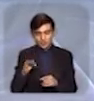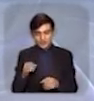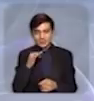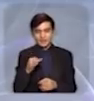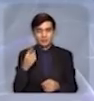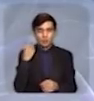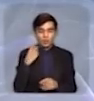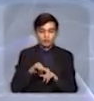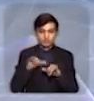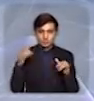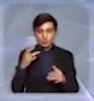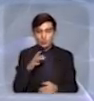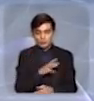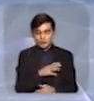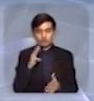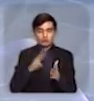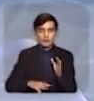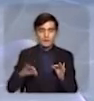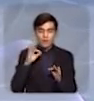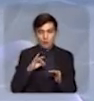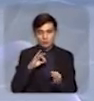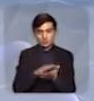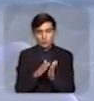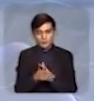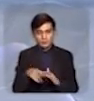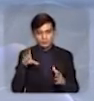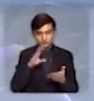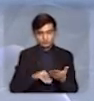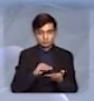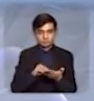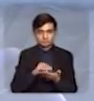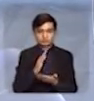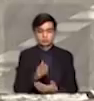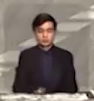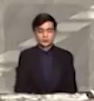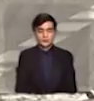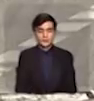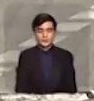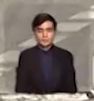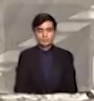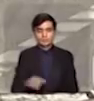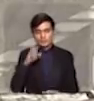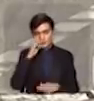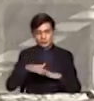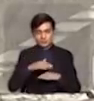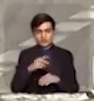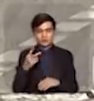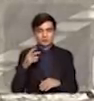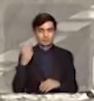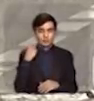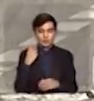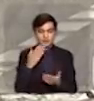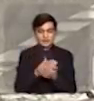пұлдар мен айыппұлдар көлемі несие туралы келісімшартта көрініс таппақ. Елімізде әрбір екінші адамның басы